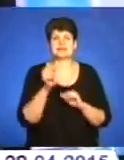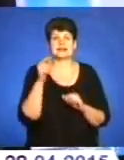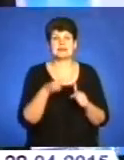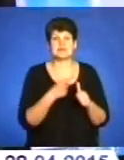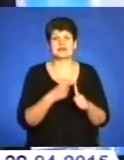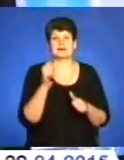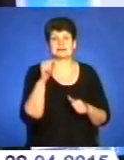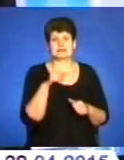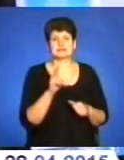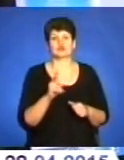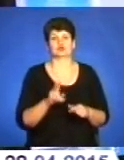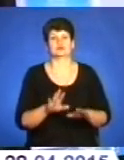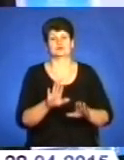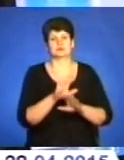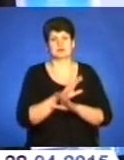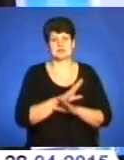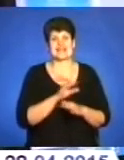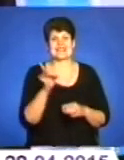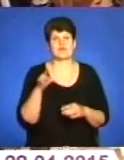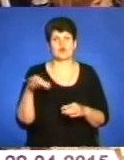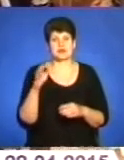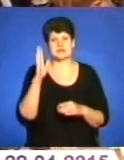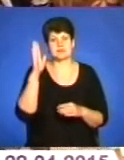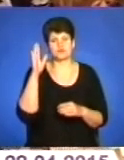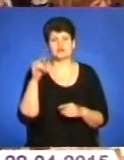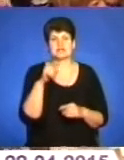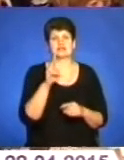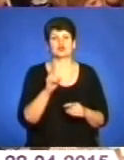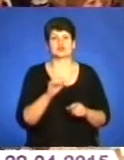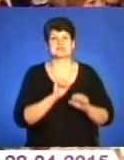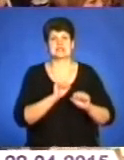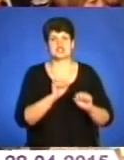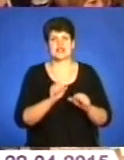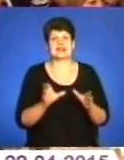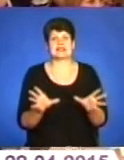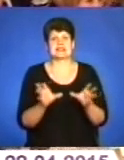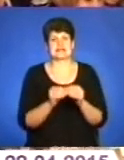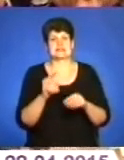поліг за європейське майбутнє, і тих, хто зараз захищає єдність рідної батьківщини.